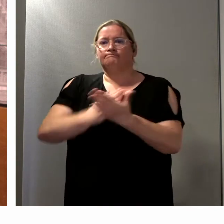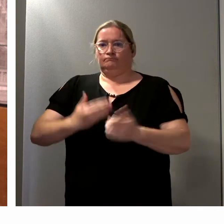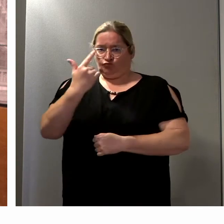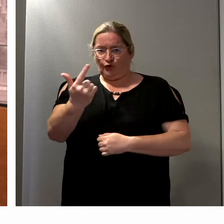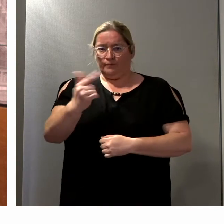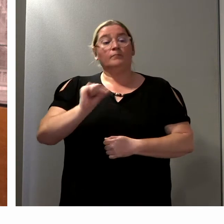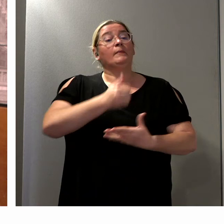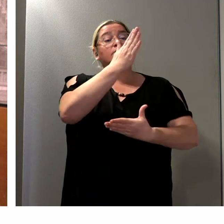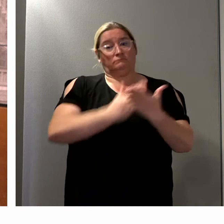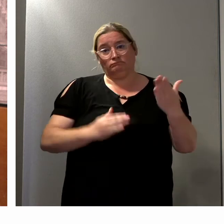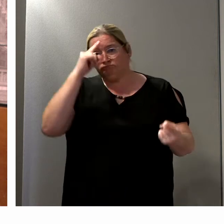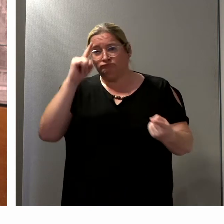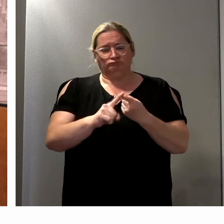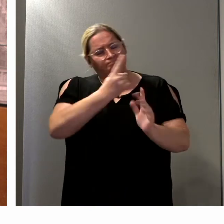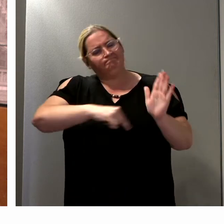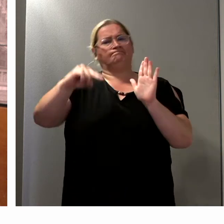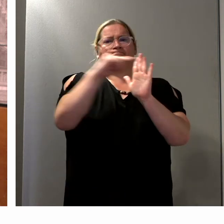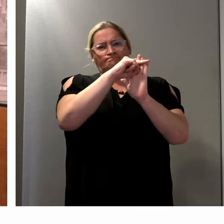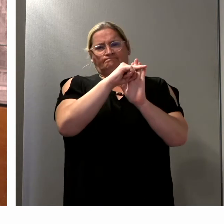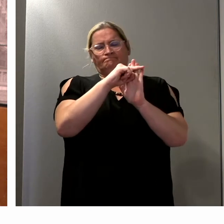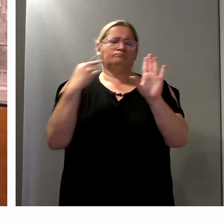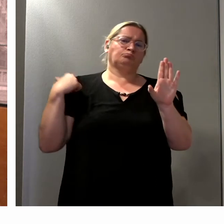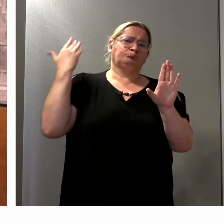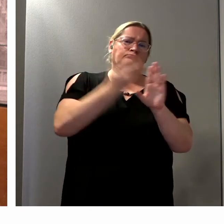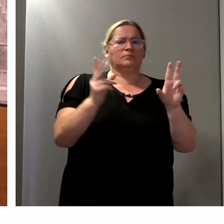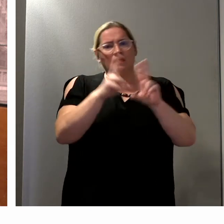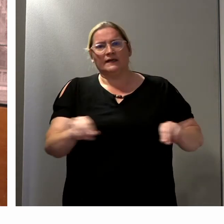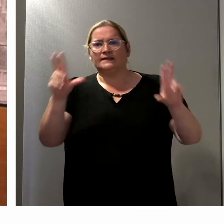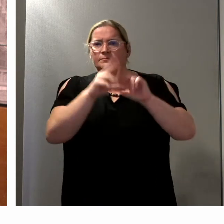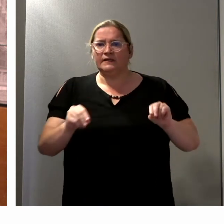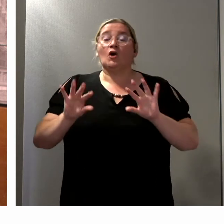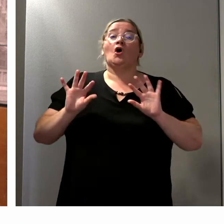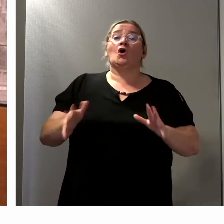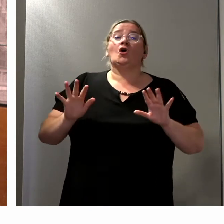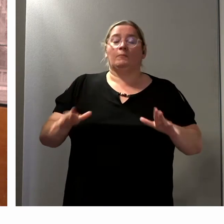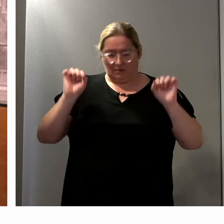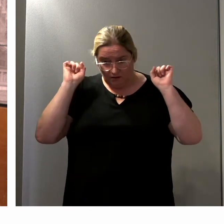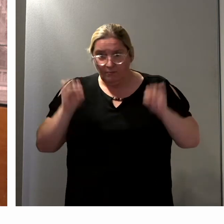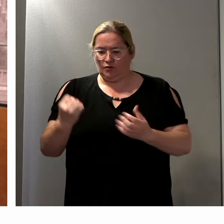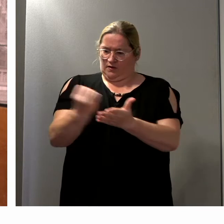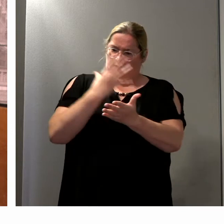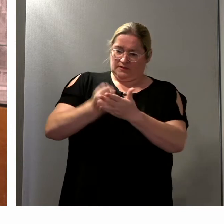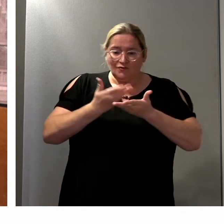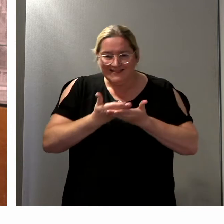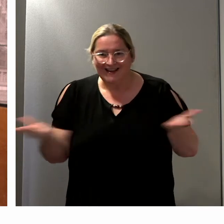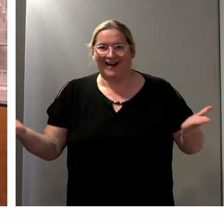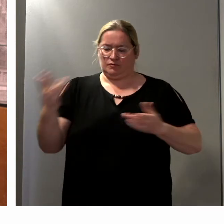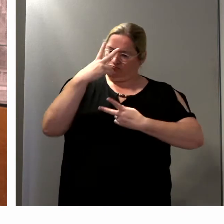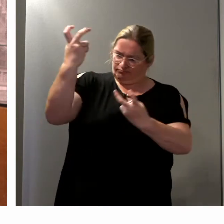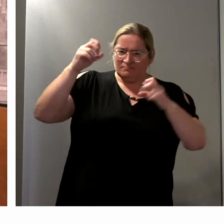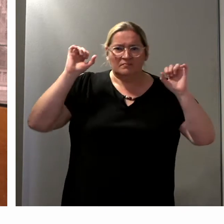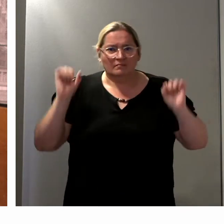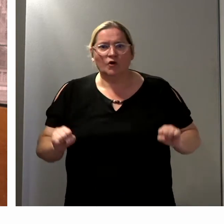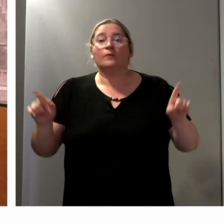première partie qui reprend les grands principes, qui rappelle les grands principes en termes de simplification et d'accès à l'information, des grands principes liés